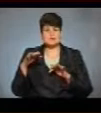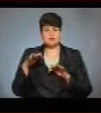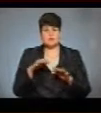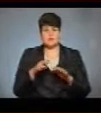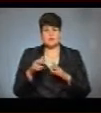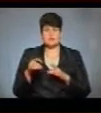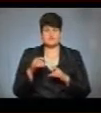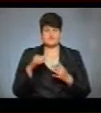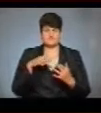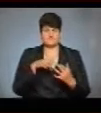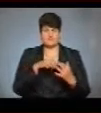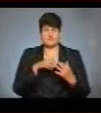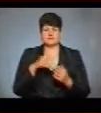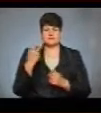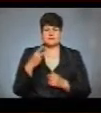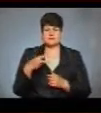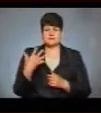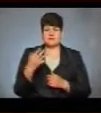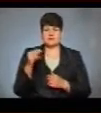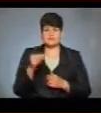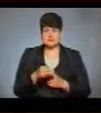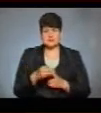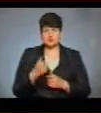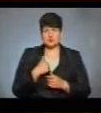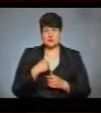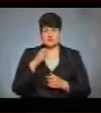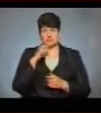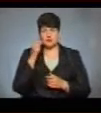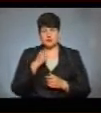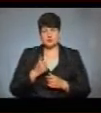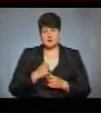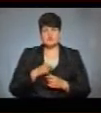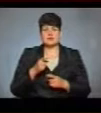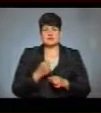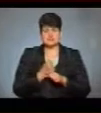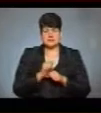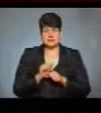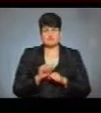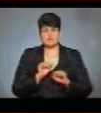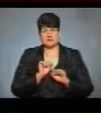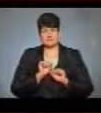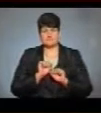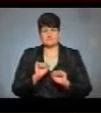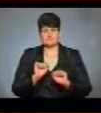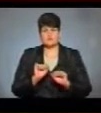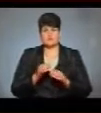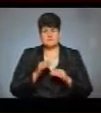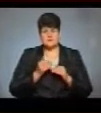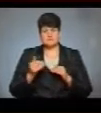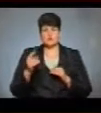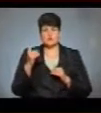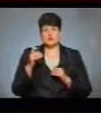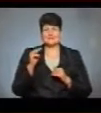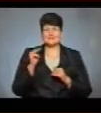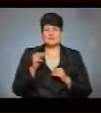операція 25 тисяч солдатів української Галицької армії. Вони примусили відступити по всій лінії фронту більш як 100-тисячну